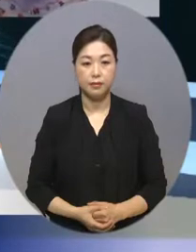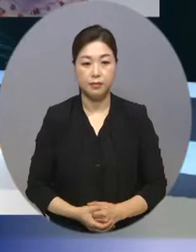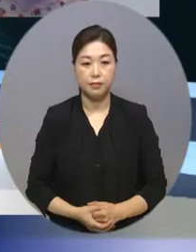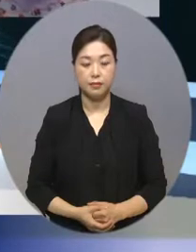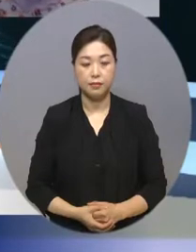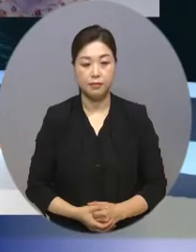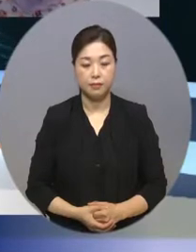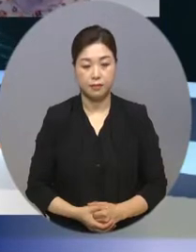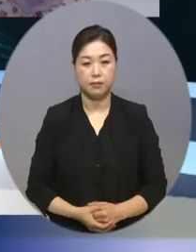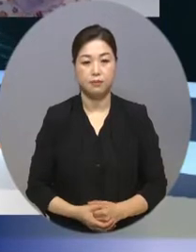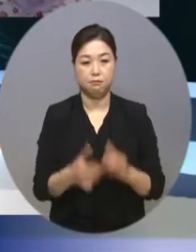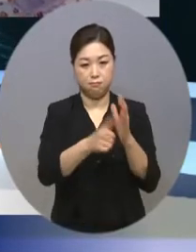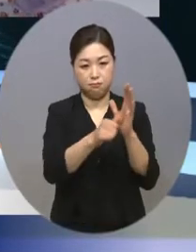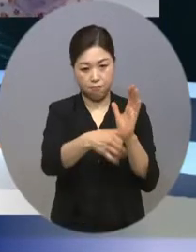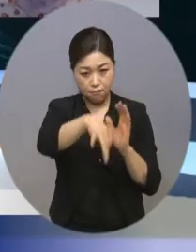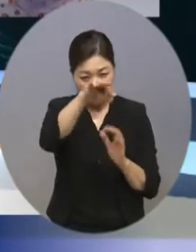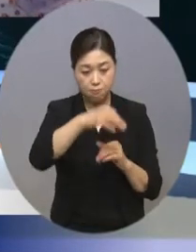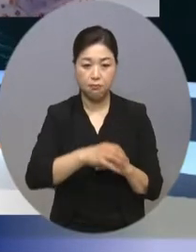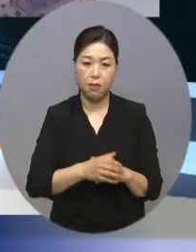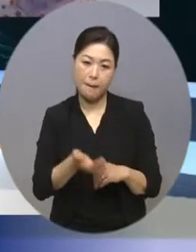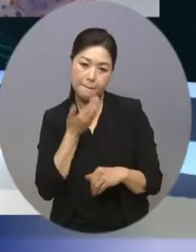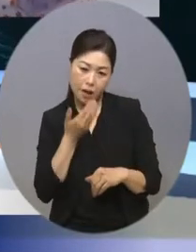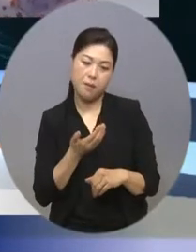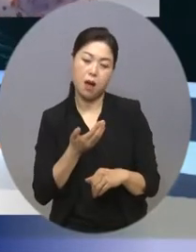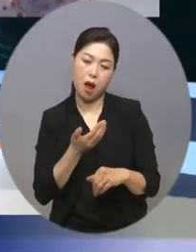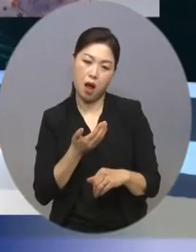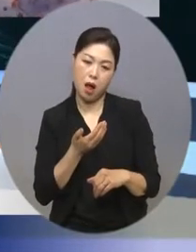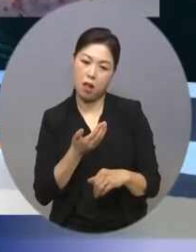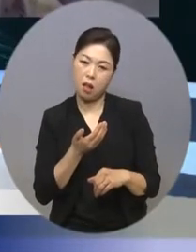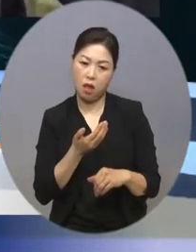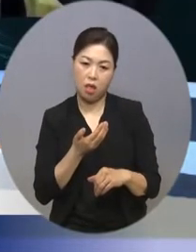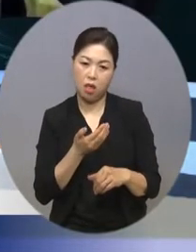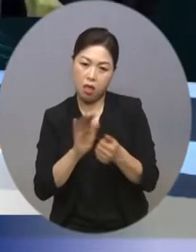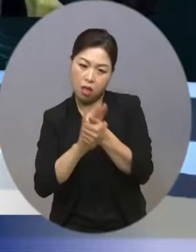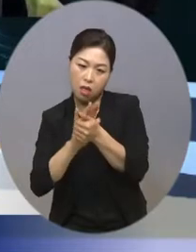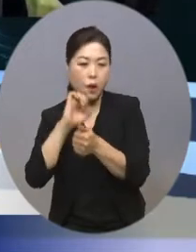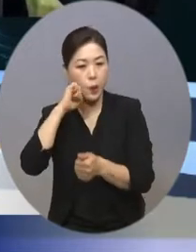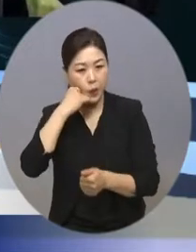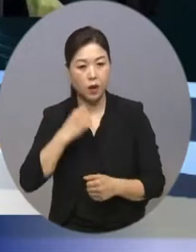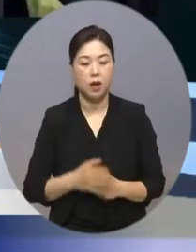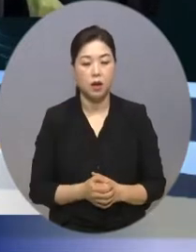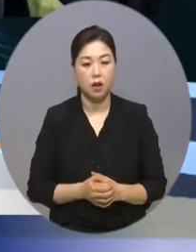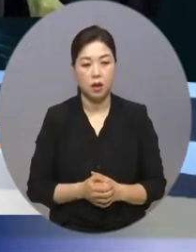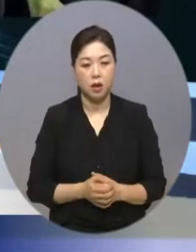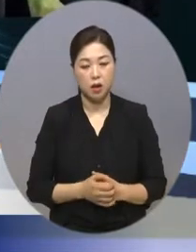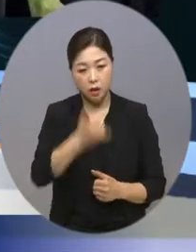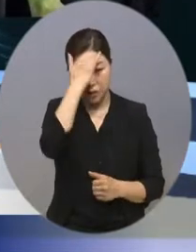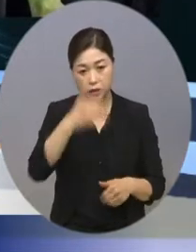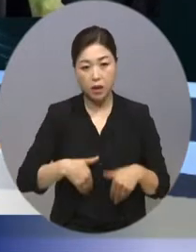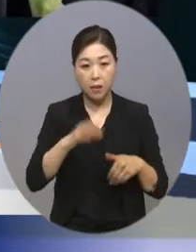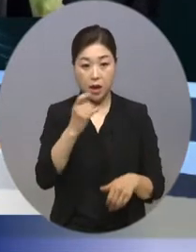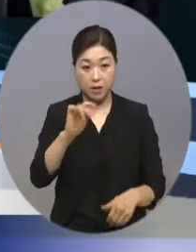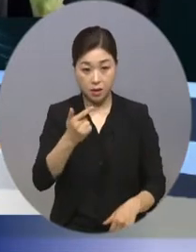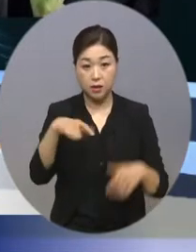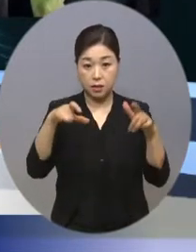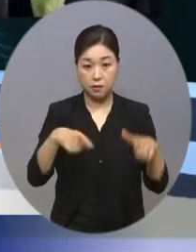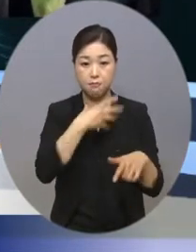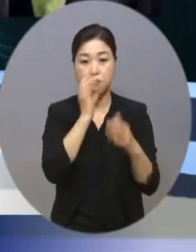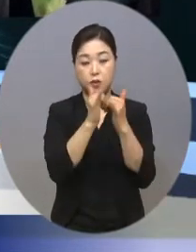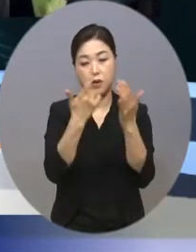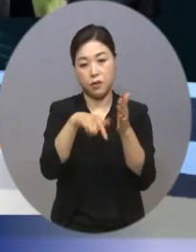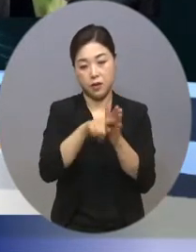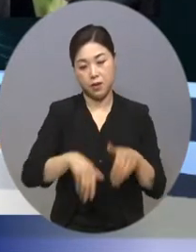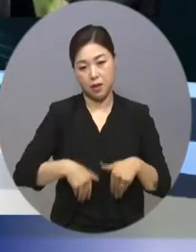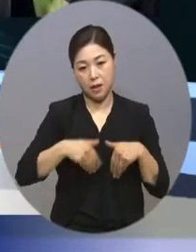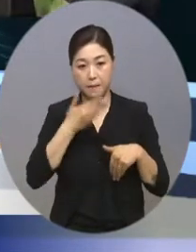밥상 물가가 오르면서 밥 한 끼 챙기는 일이 더 고단해졌는데요. 충남 아산 지역에서 노인들을 위해 따뜻한 밥 한